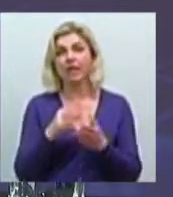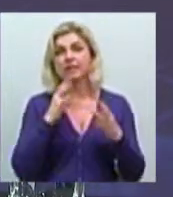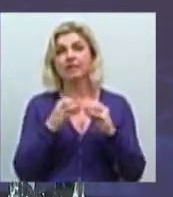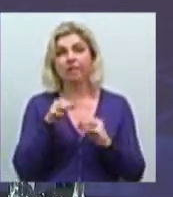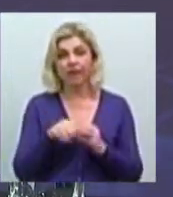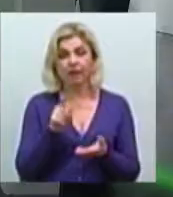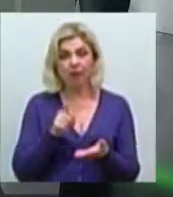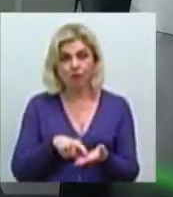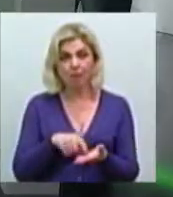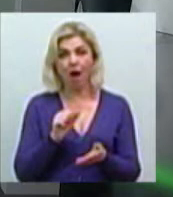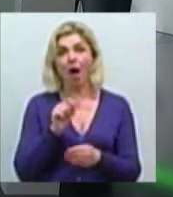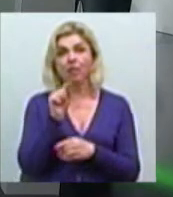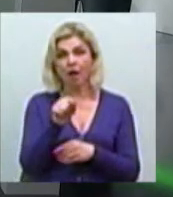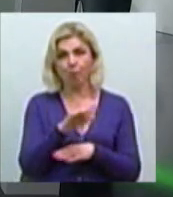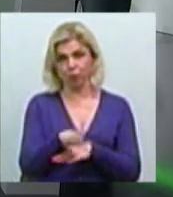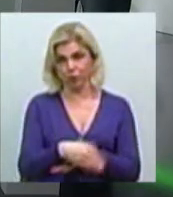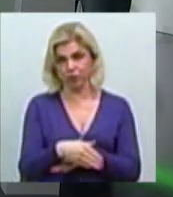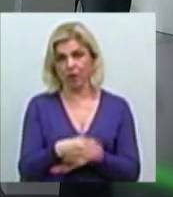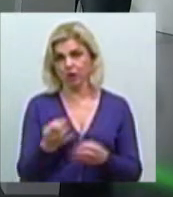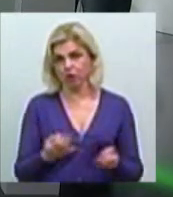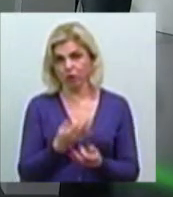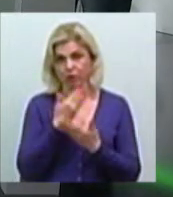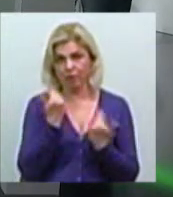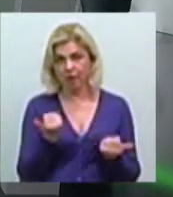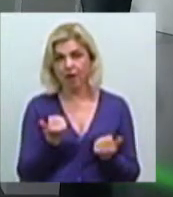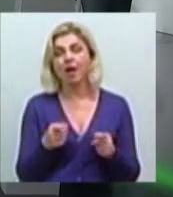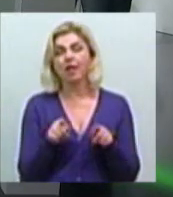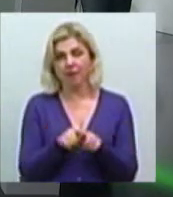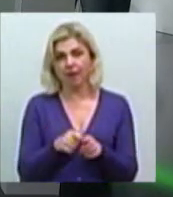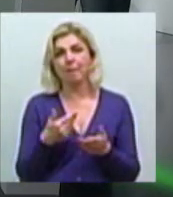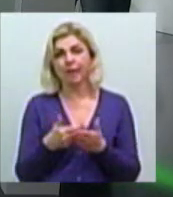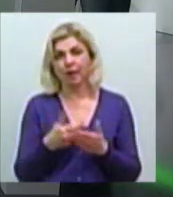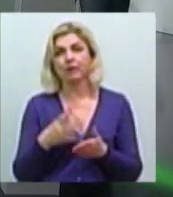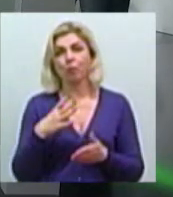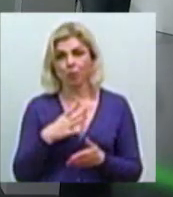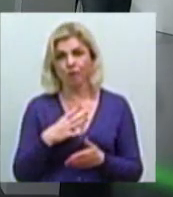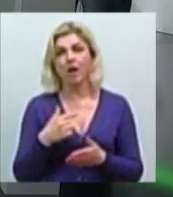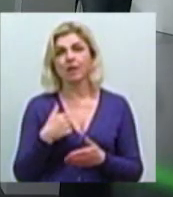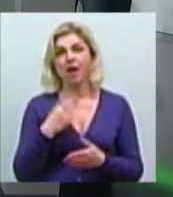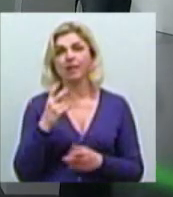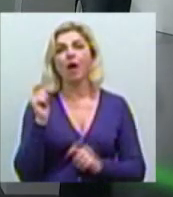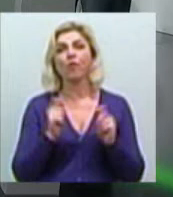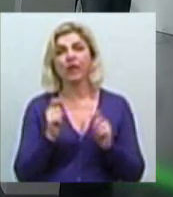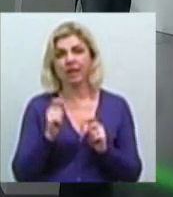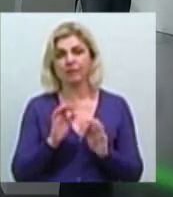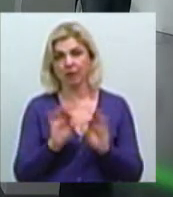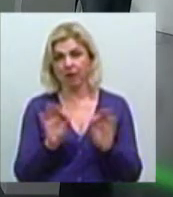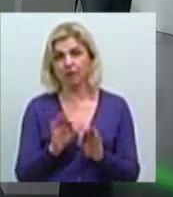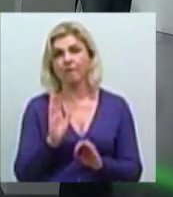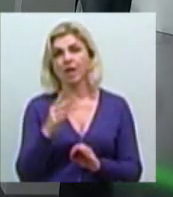нажимає, а далі там пусто, нічого нема. Такий приклад був, я його наводив на прес-конференції у 20-й